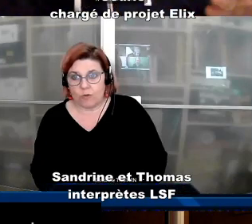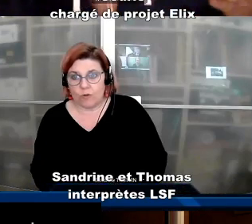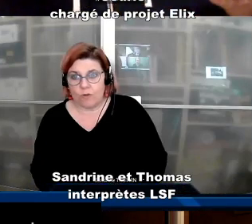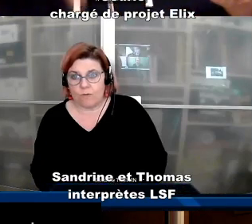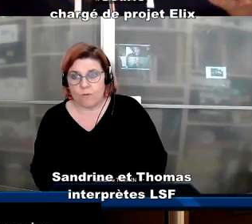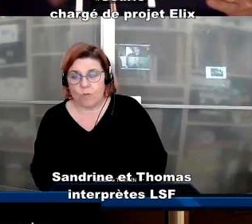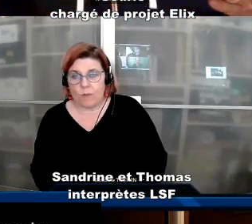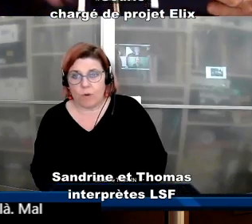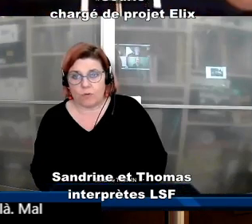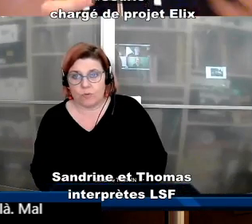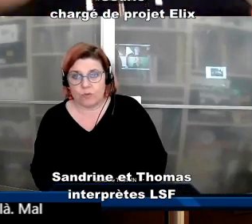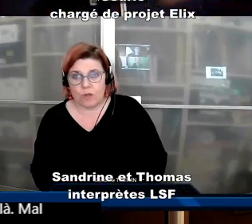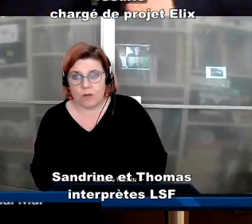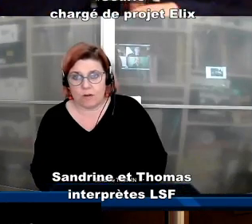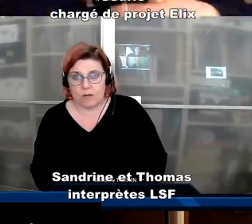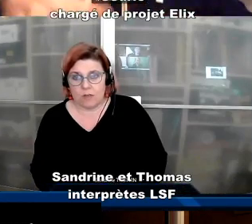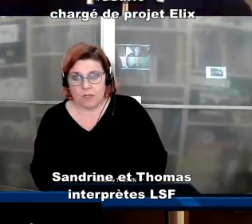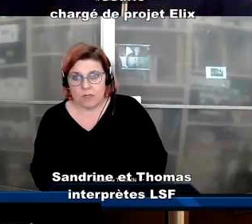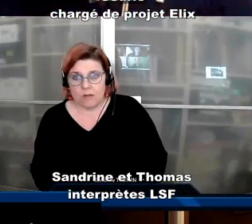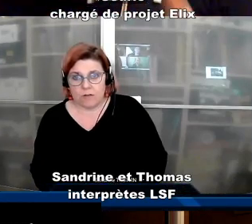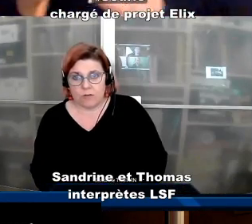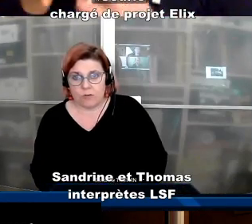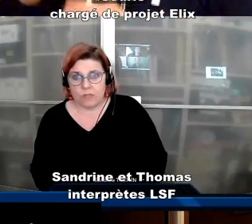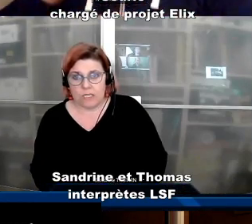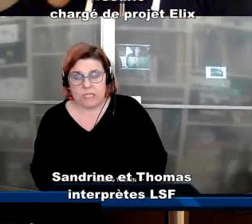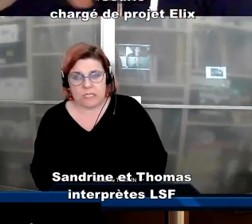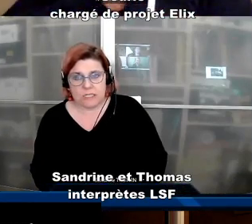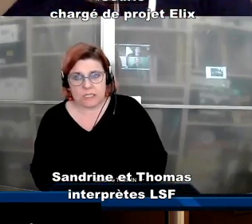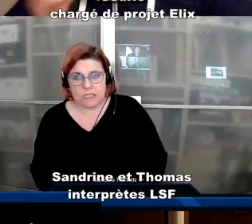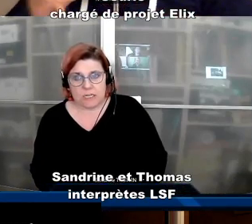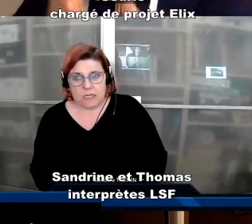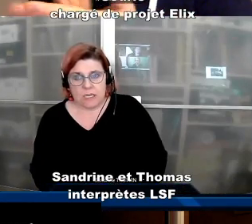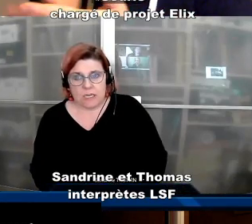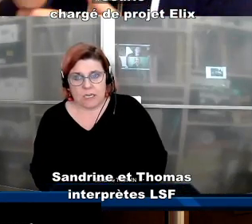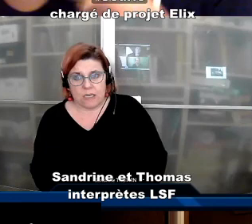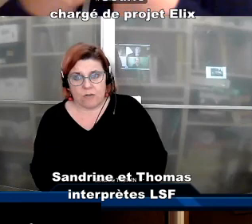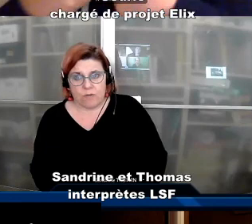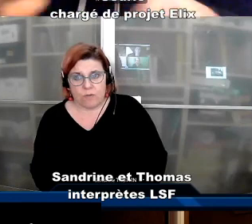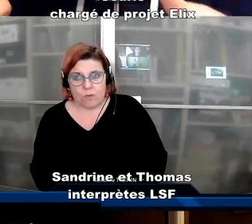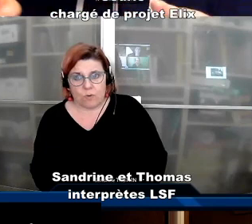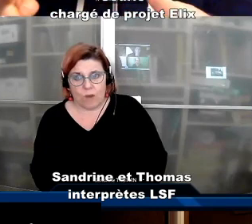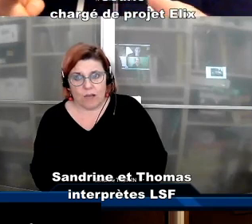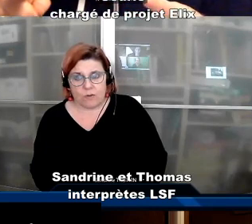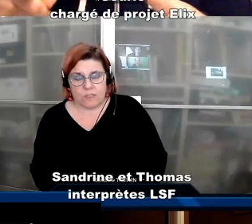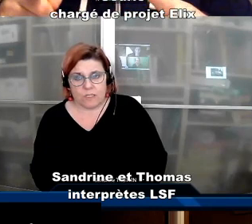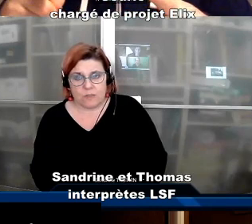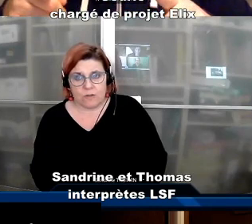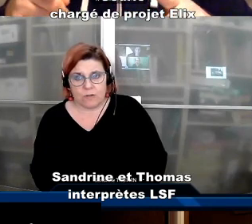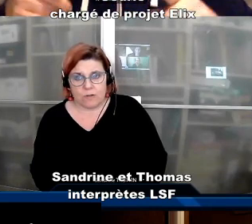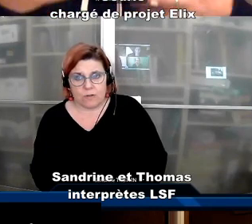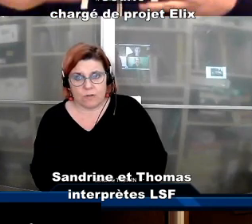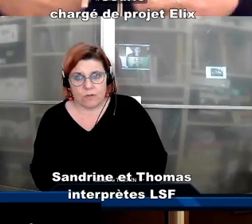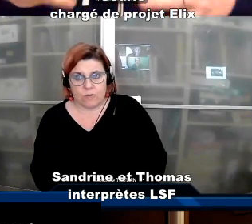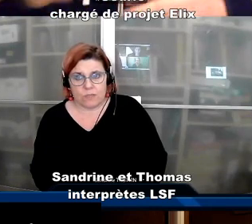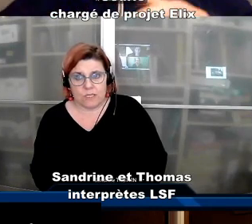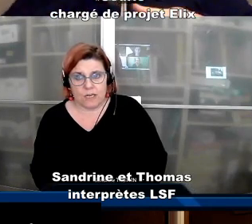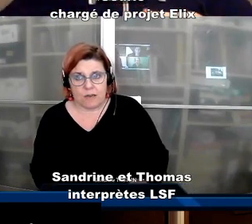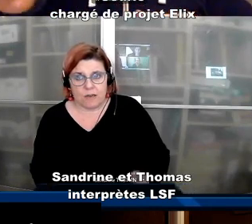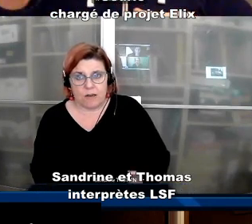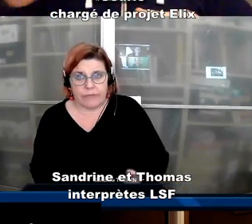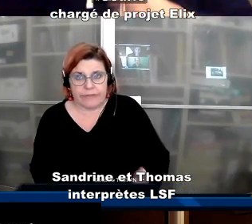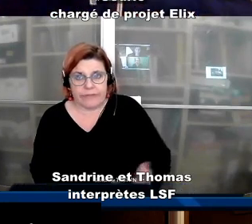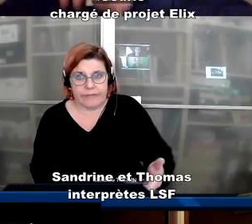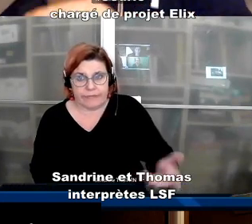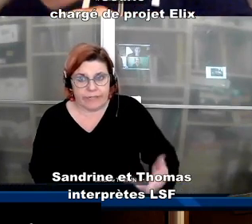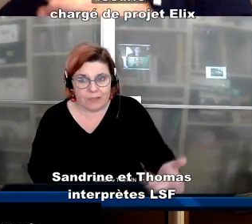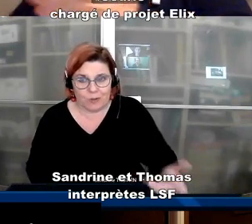Les entendants vont apprendre tout seuls sur LX et vont croire que c'est